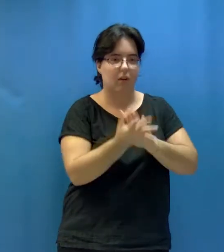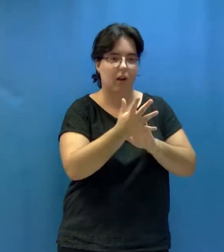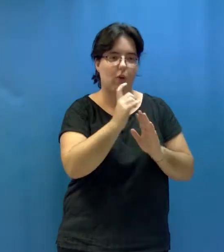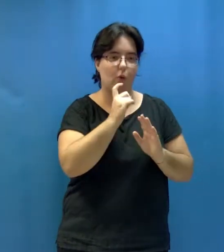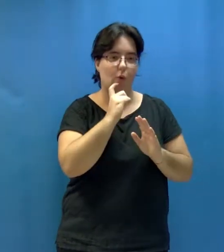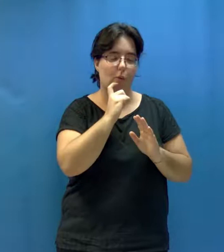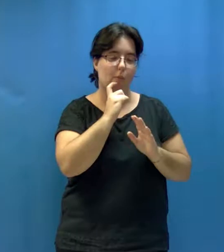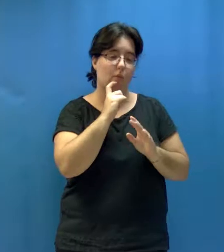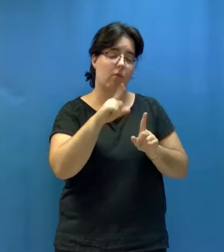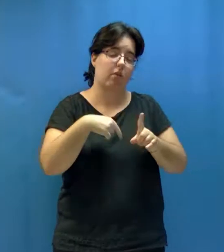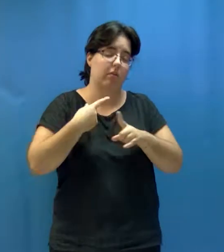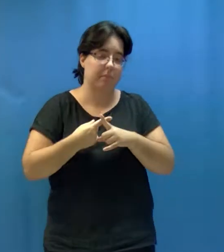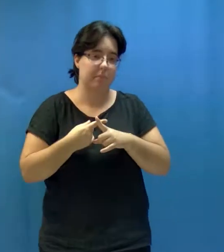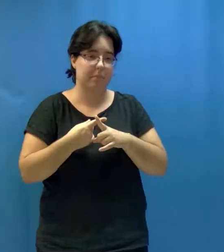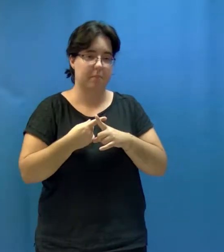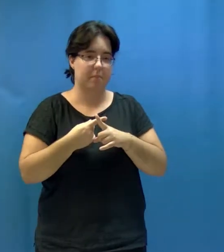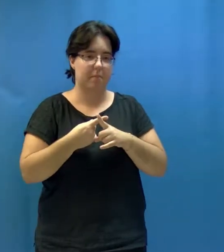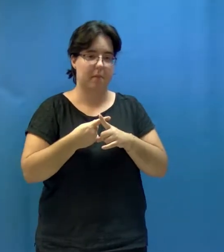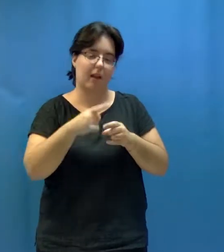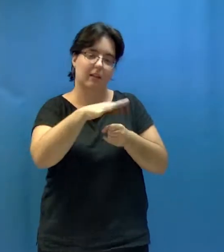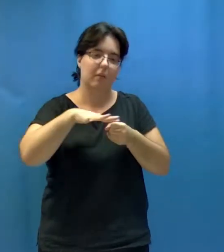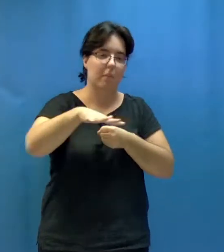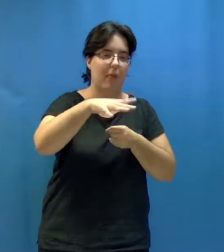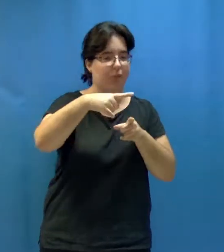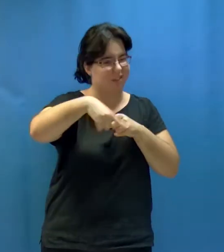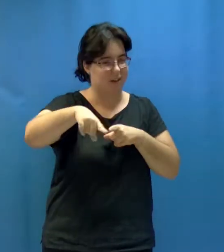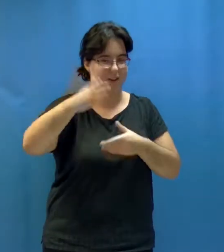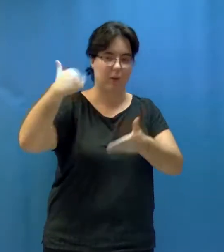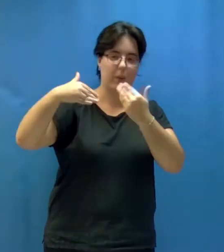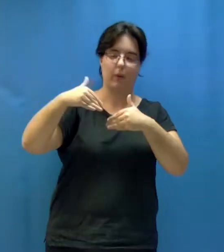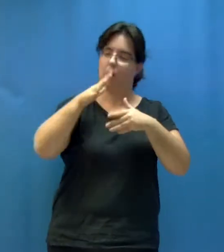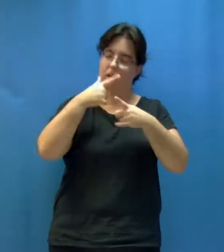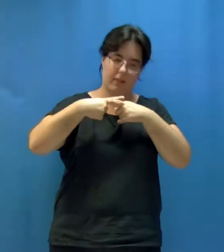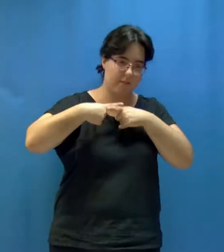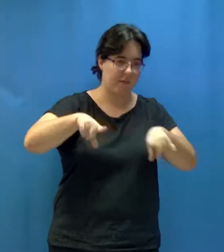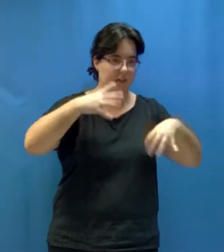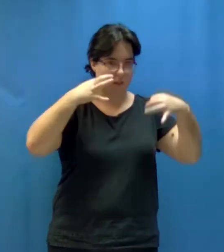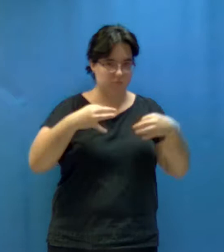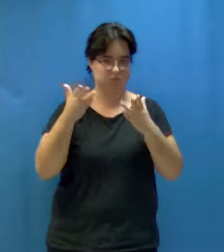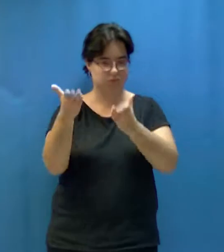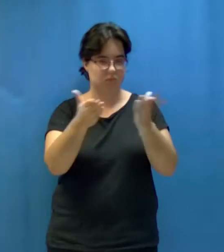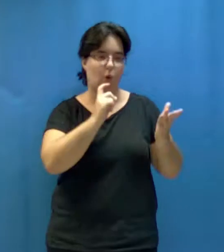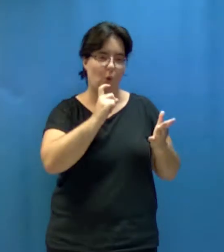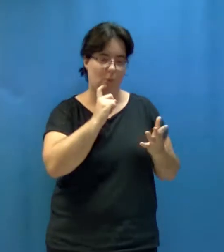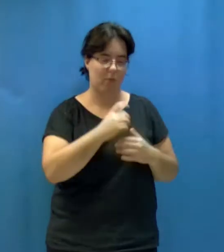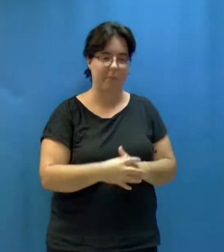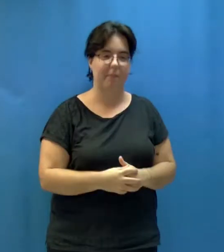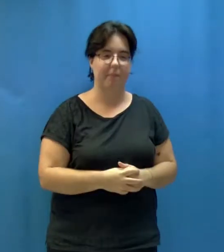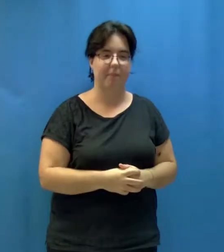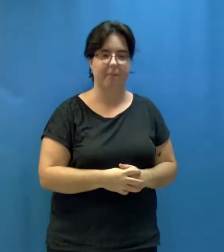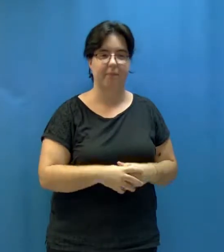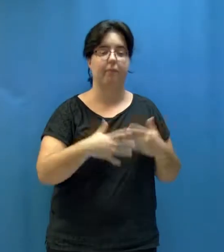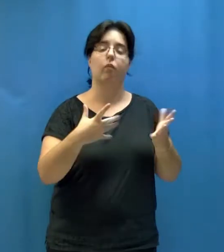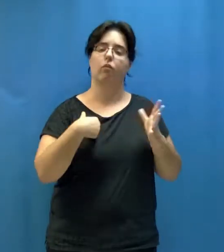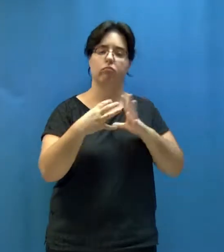alhora assegurar que aquest fos un espai diferent als consells existents que, com deia, considerem inoperants en molts aspectes. Estem d'acord